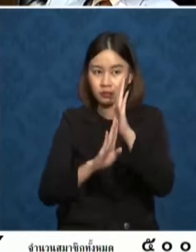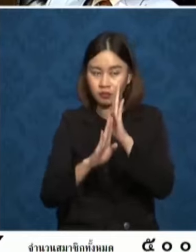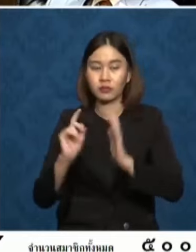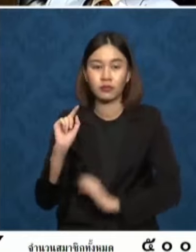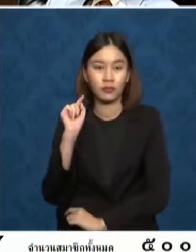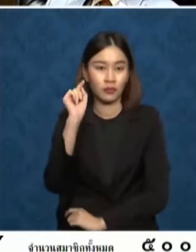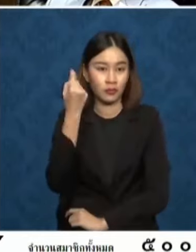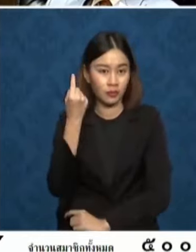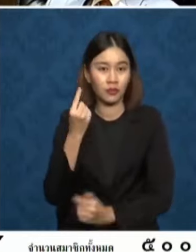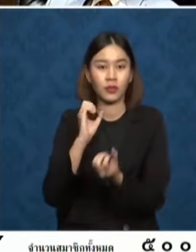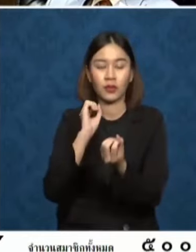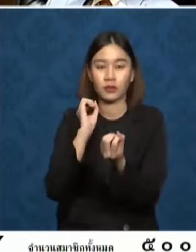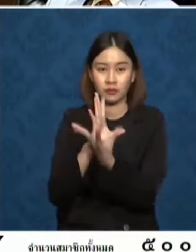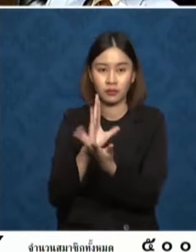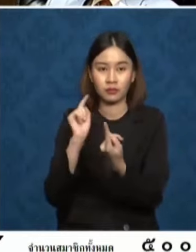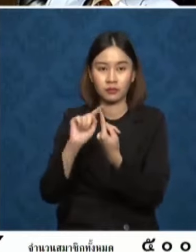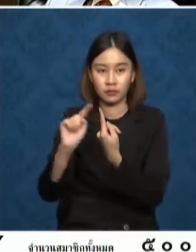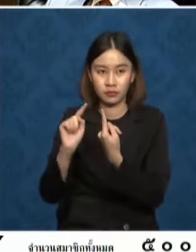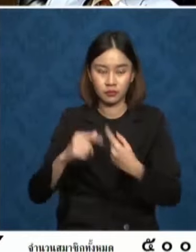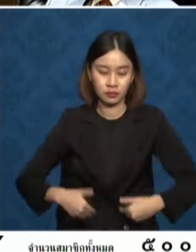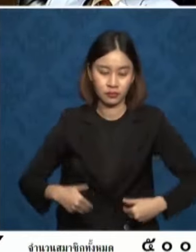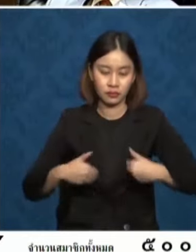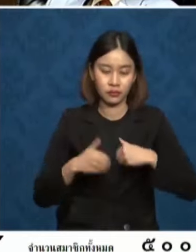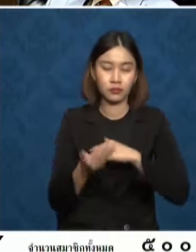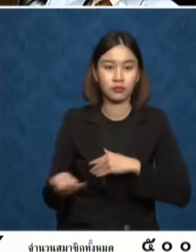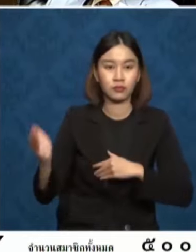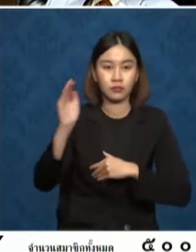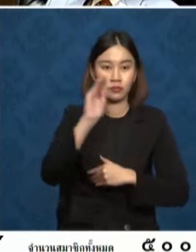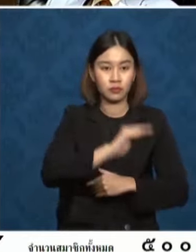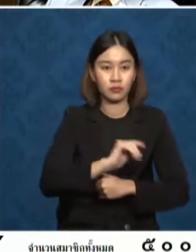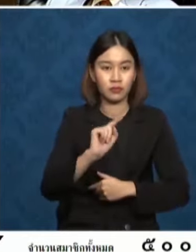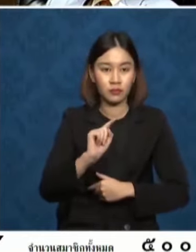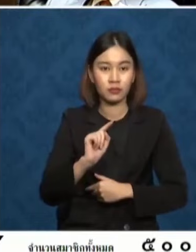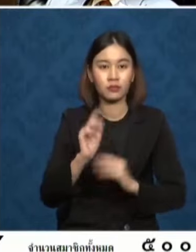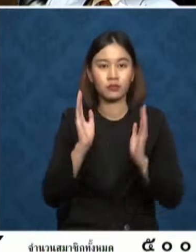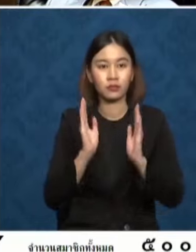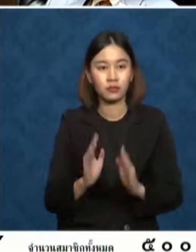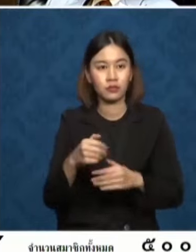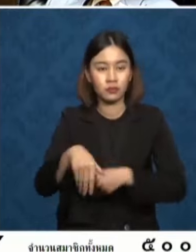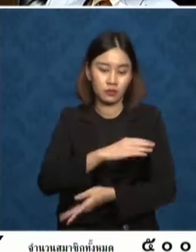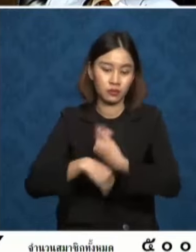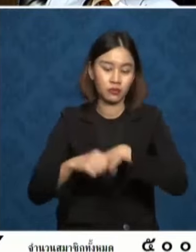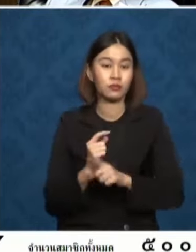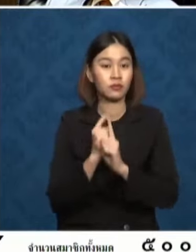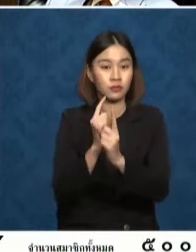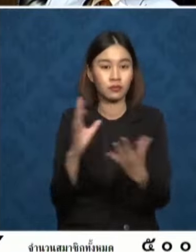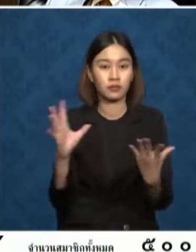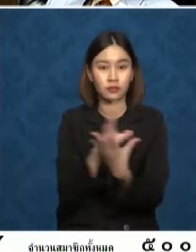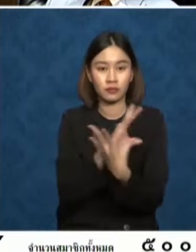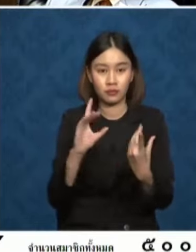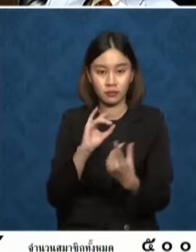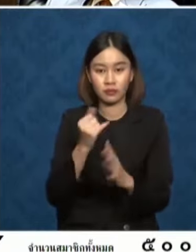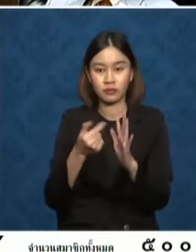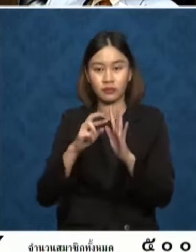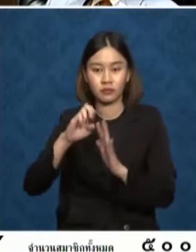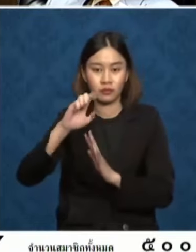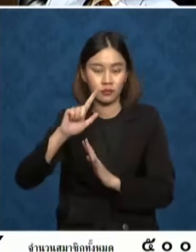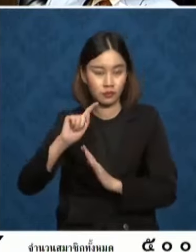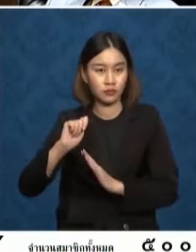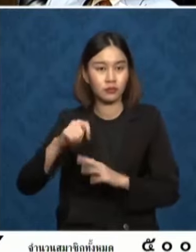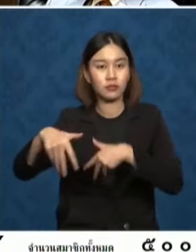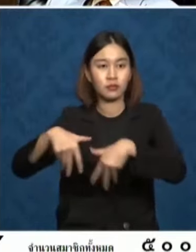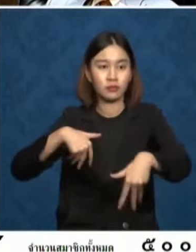ใหม่ที่ไปกระทบต่อการดำเนินชีวิตของคนที่ยังคงยึดถือประเพณีวัฒนธรรมจารีดของท้องถิ่นอยู่อย่าง